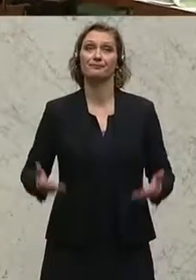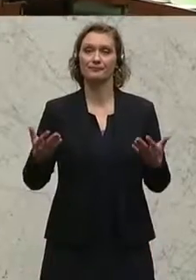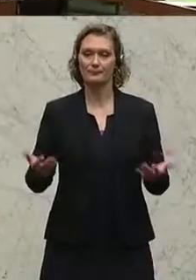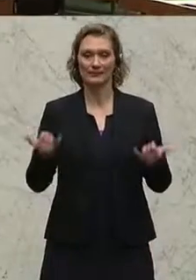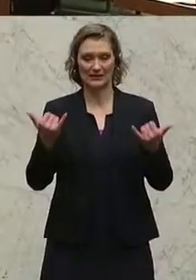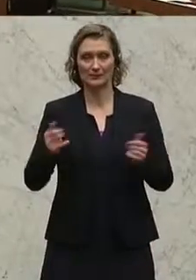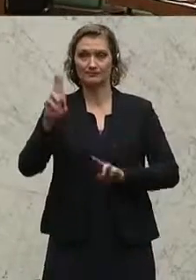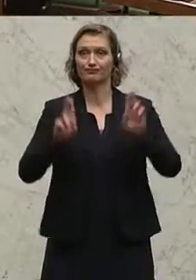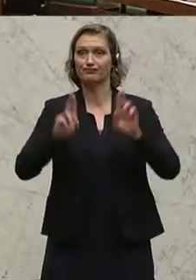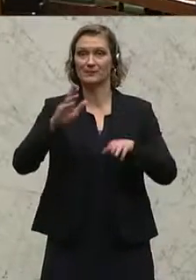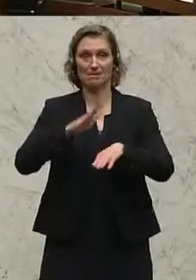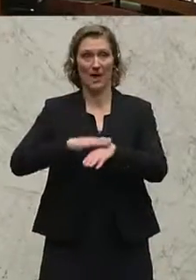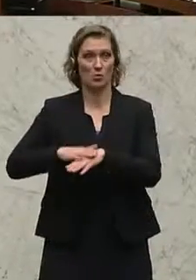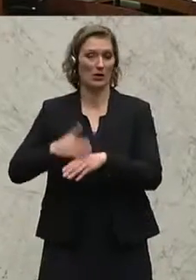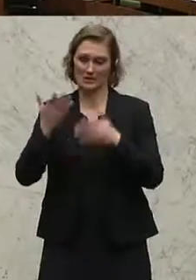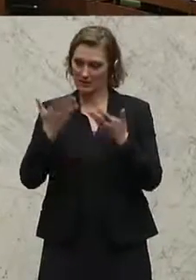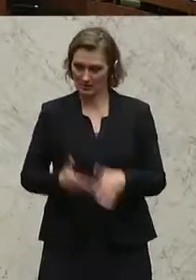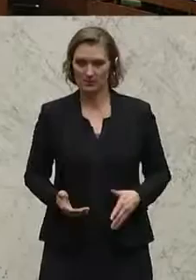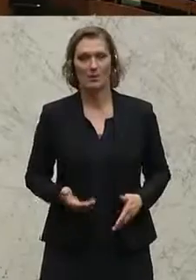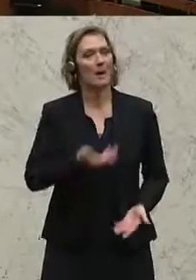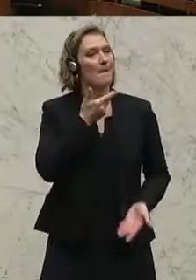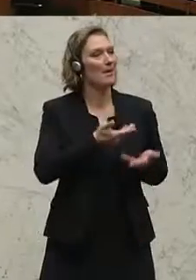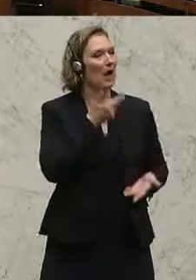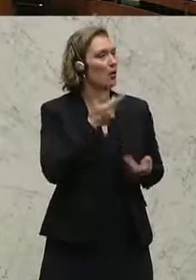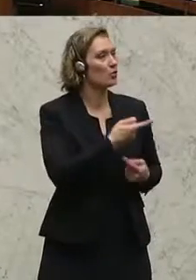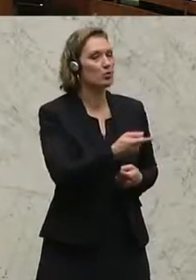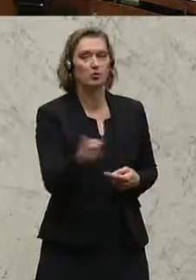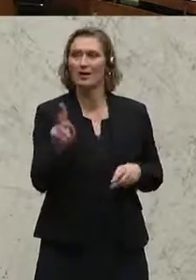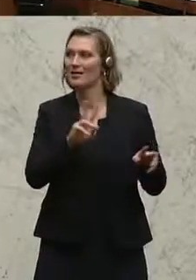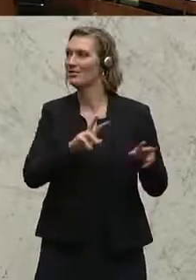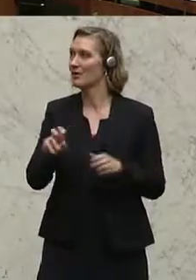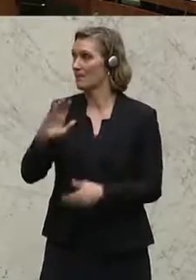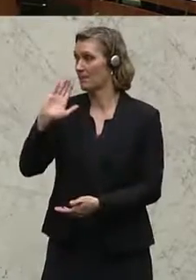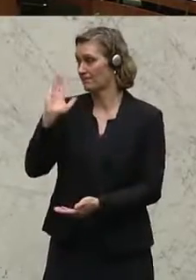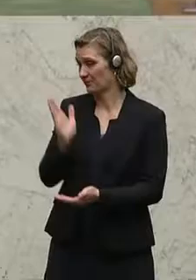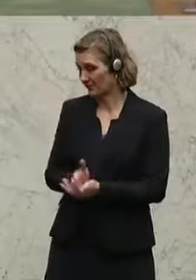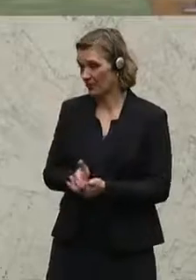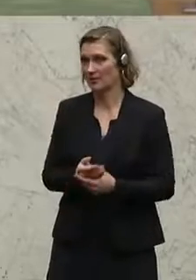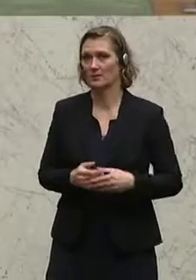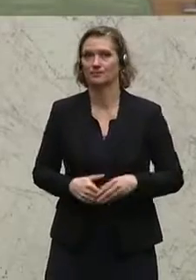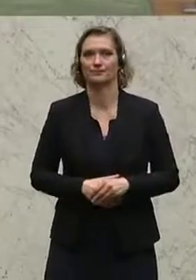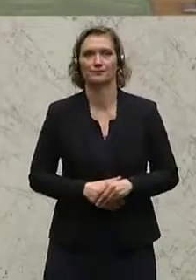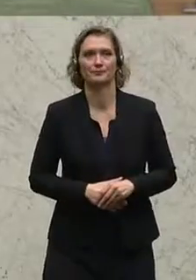Mir liegen keine Wortmeldungen mehr vor. Die Beratungen zu diesen Themenbereichen sind somit erledigt.